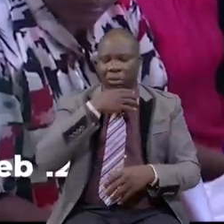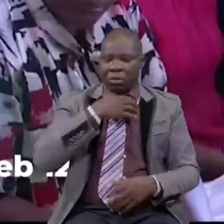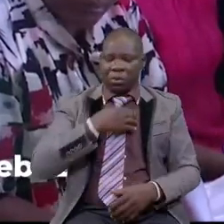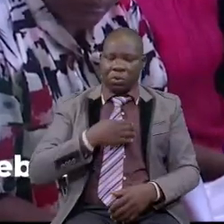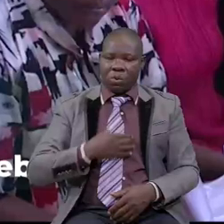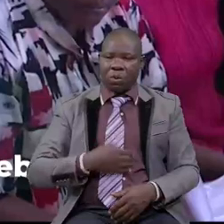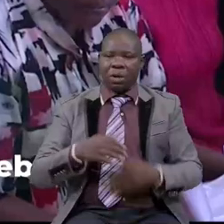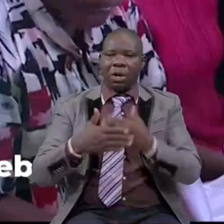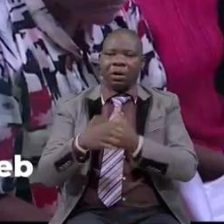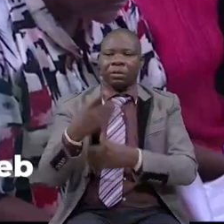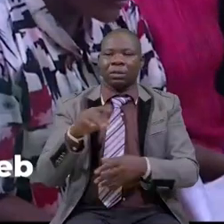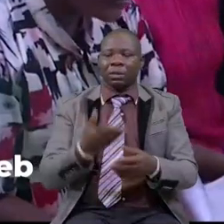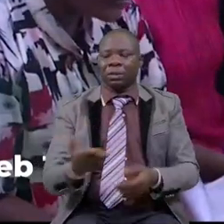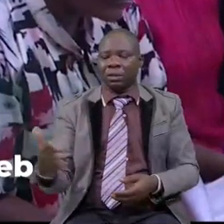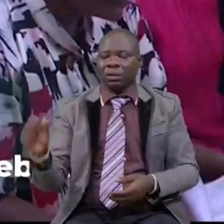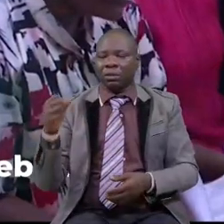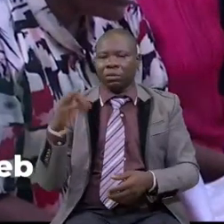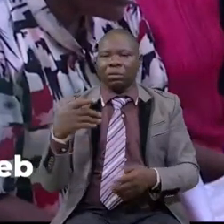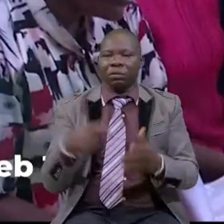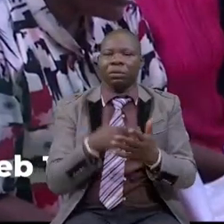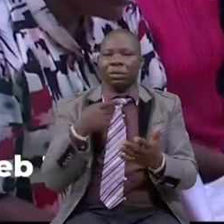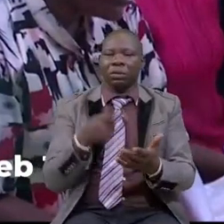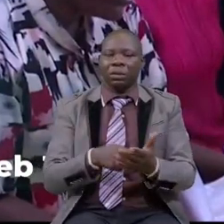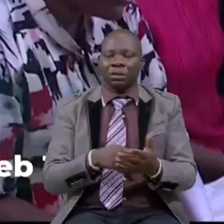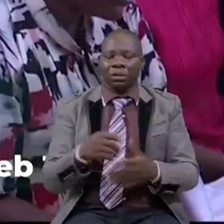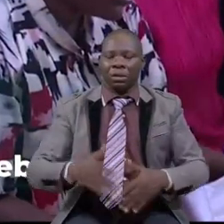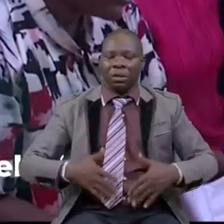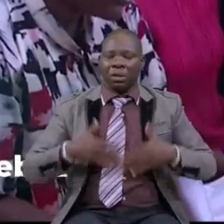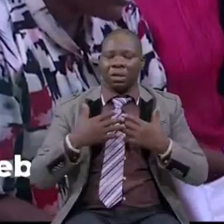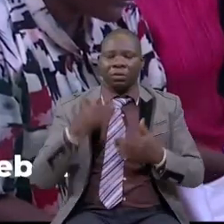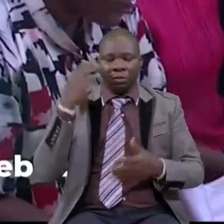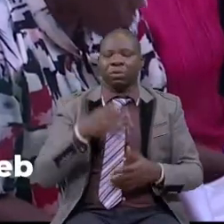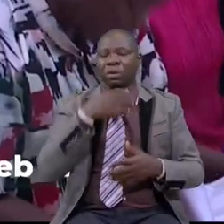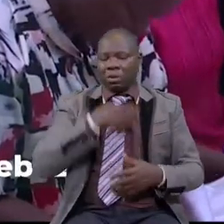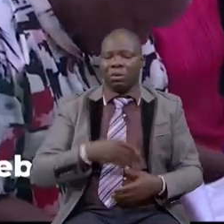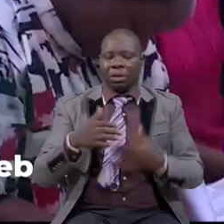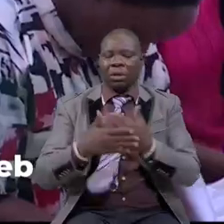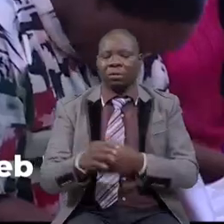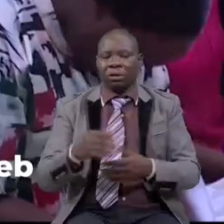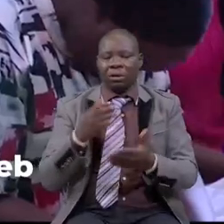sont dans la queue ont faim et soif des choses de cette vie. Ont faim de l'argent,